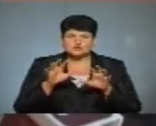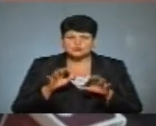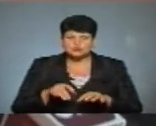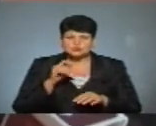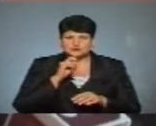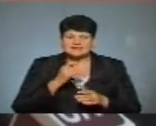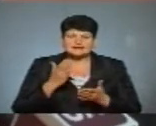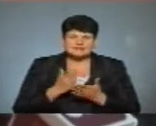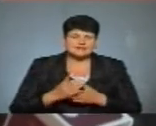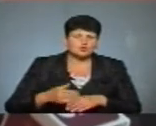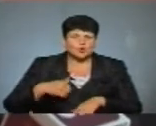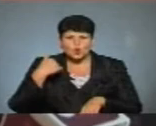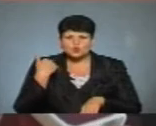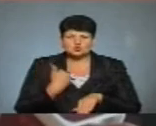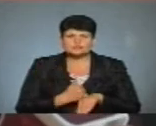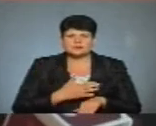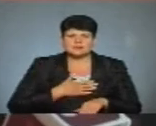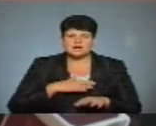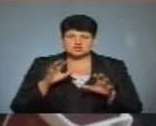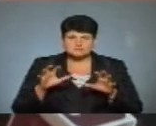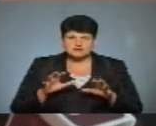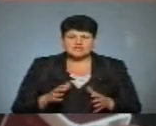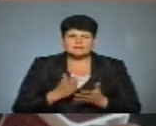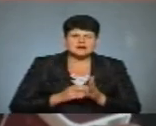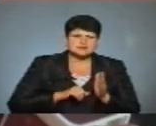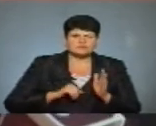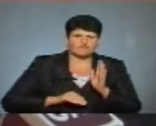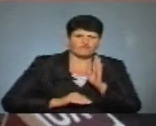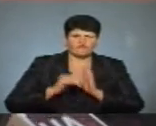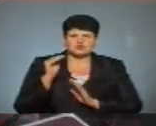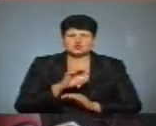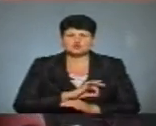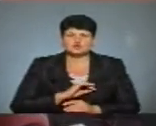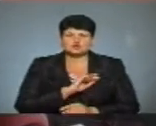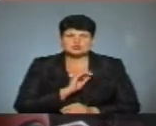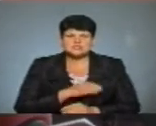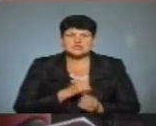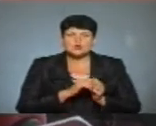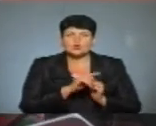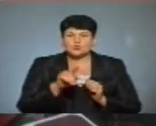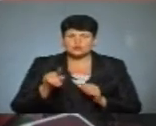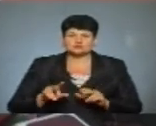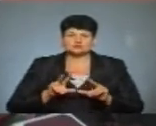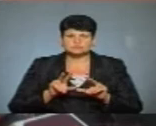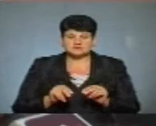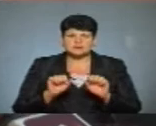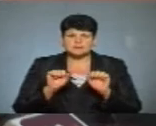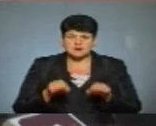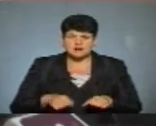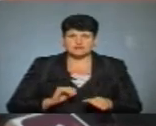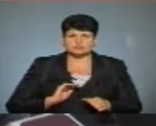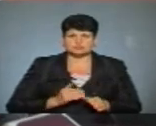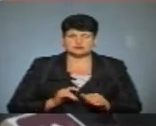яка є основним нашим законом, яка має найвищу юридичну силу, кожному гарантовано право на